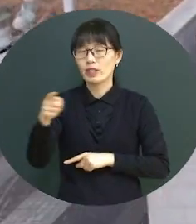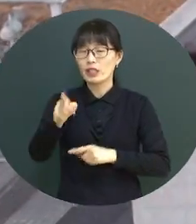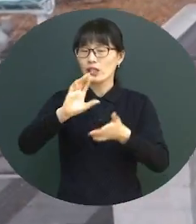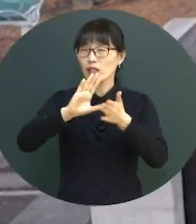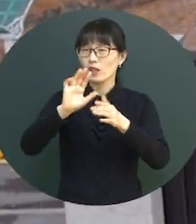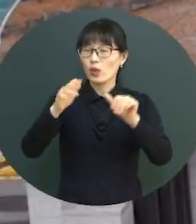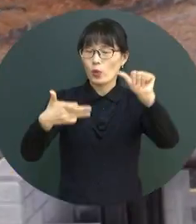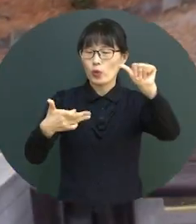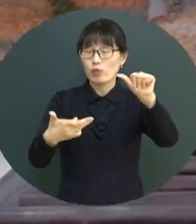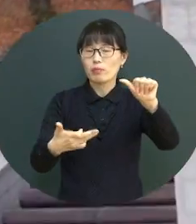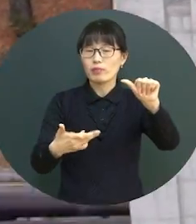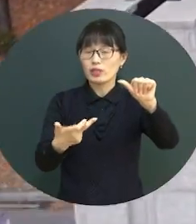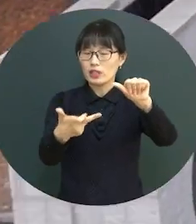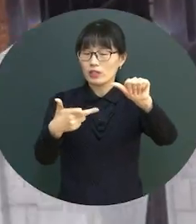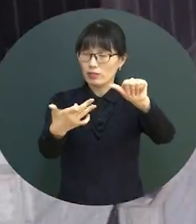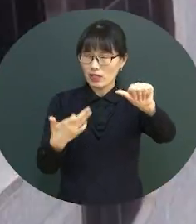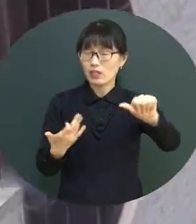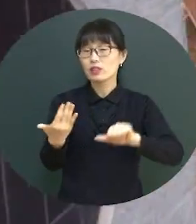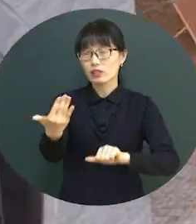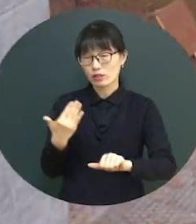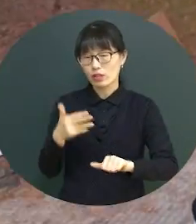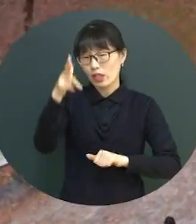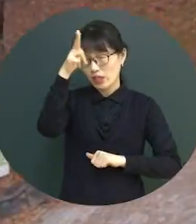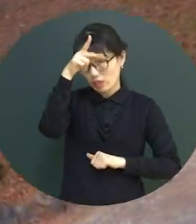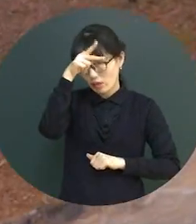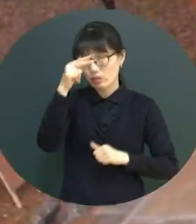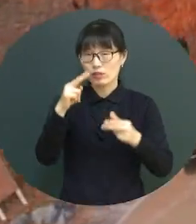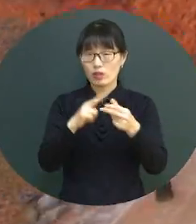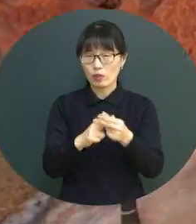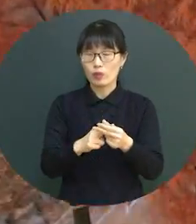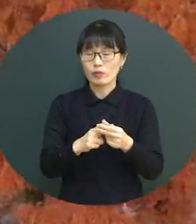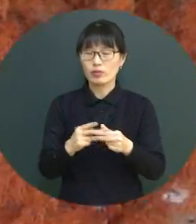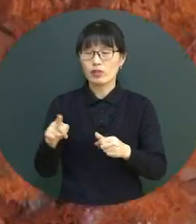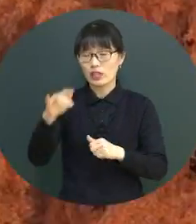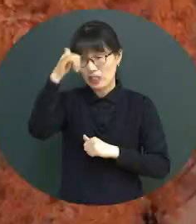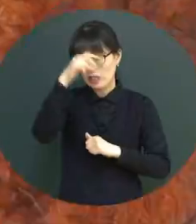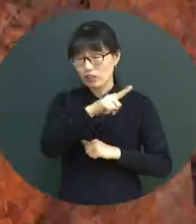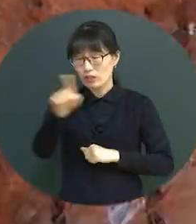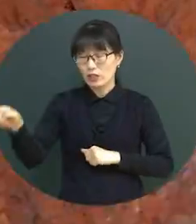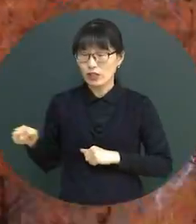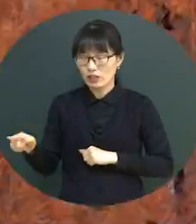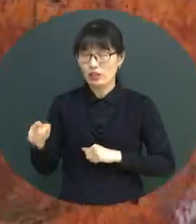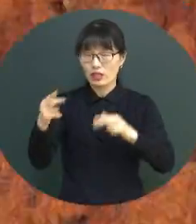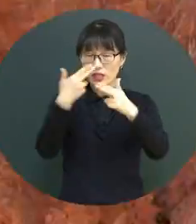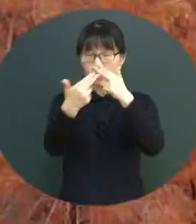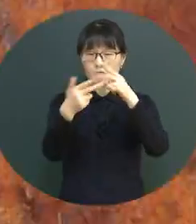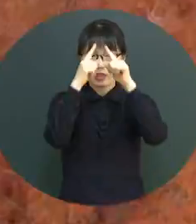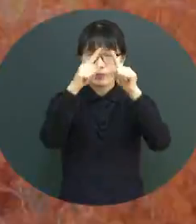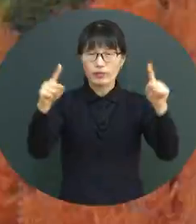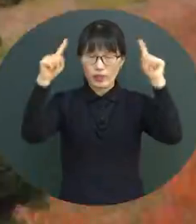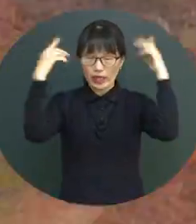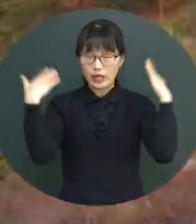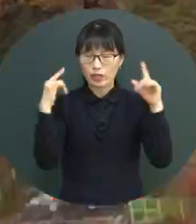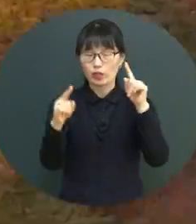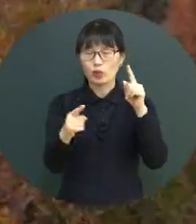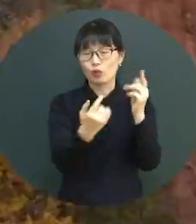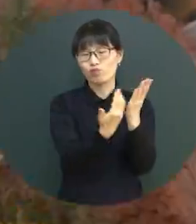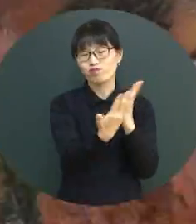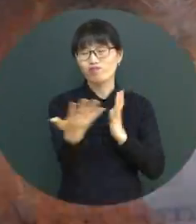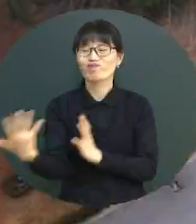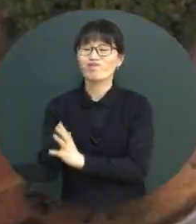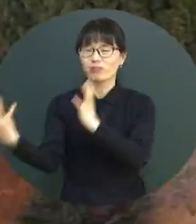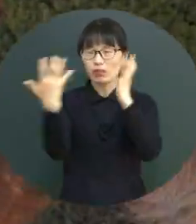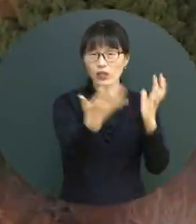당시 5월 18일 이전부터 경찰들은 전남대학교 정문 앞을 막아서며 민주화를